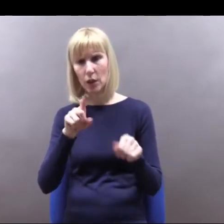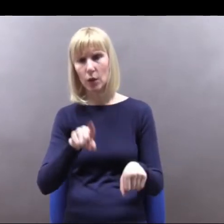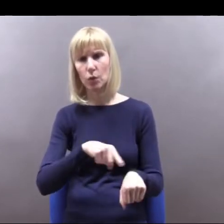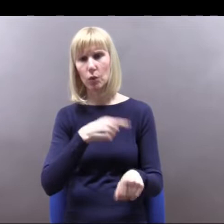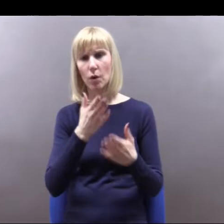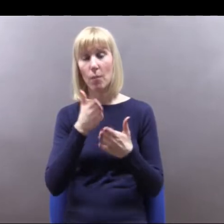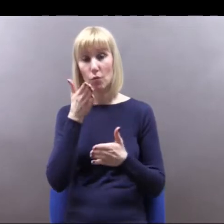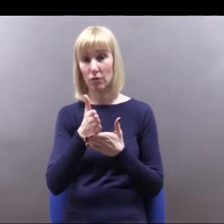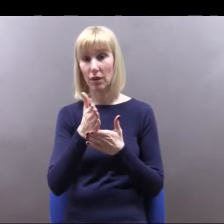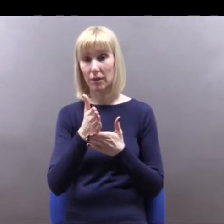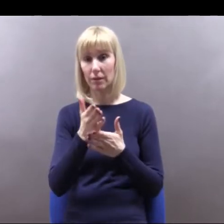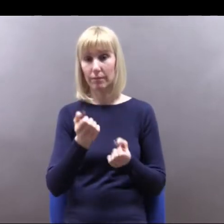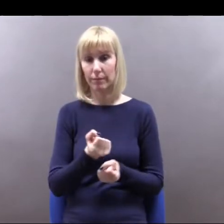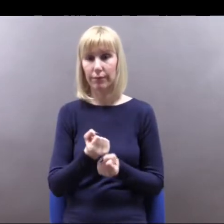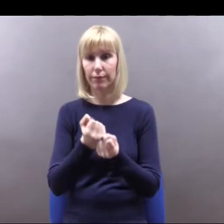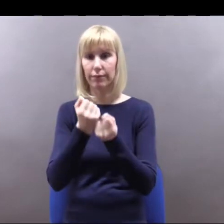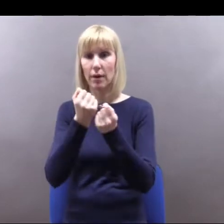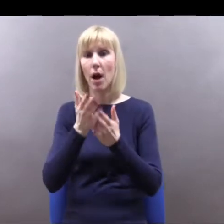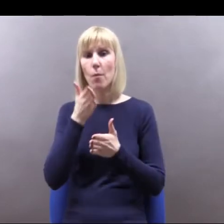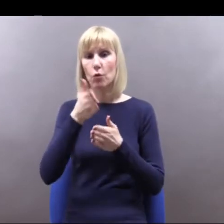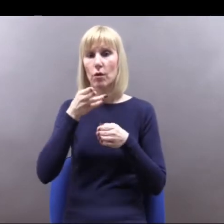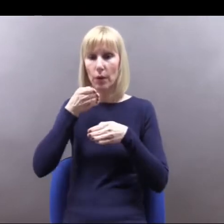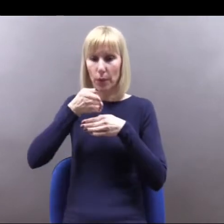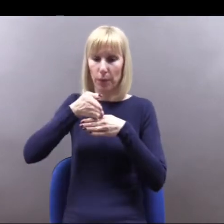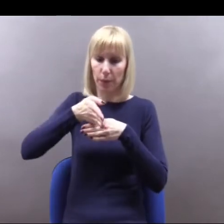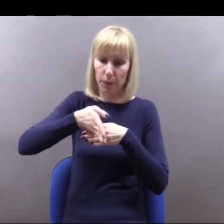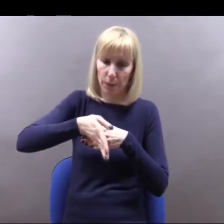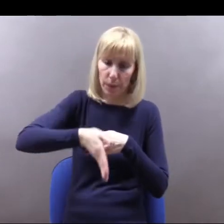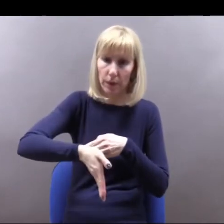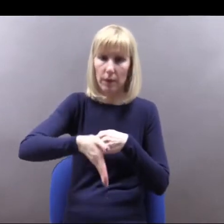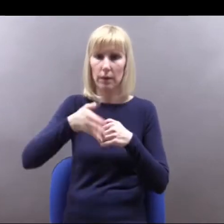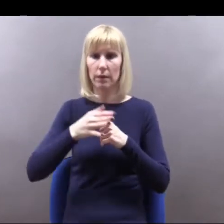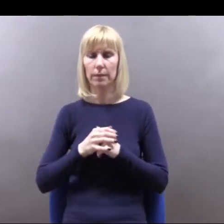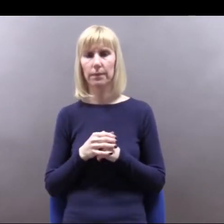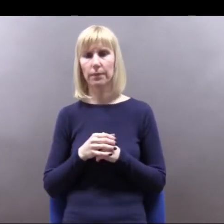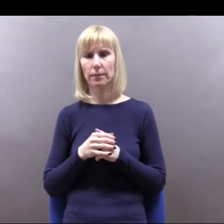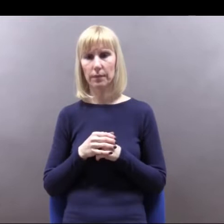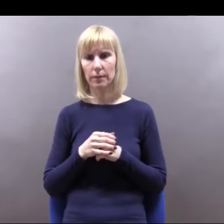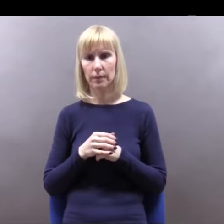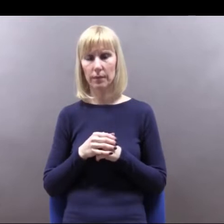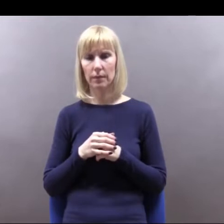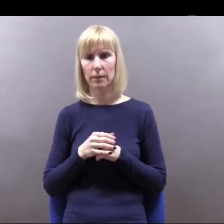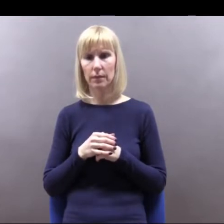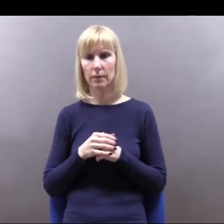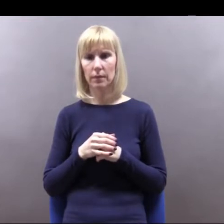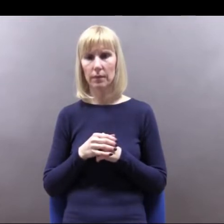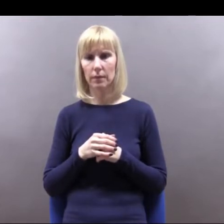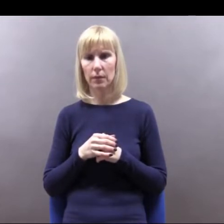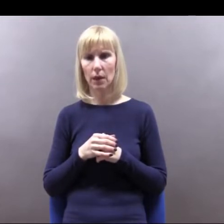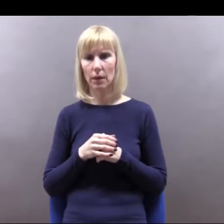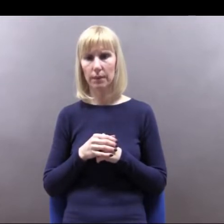dłużej, bo potem jest jeszcze zjeżdżanie. Tu spójrzmy, to jest znowu obraz z mojej głowy.